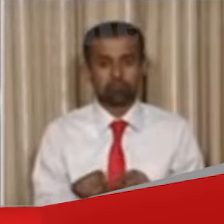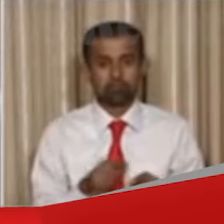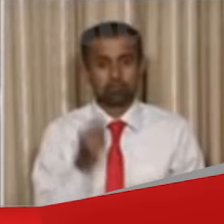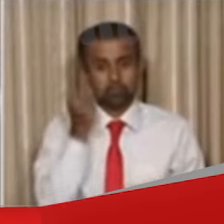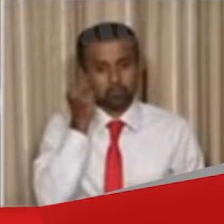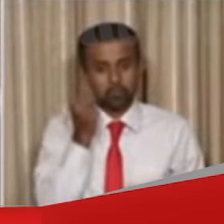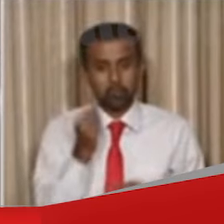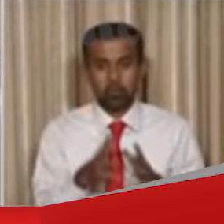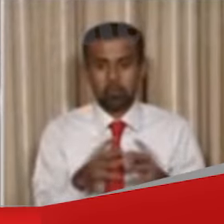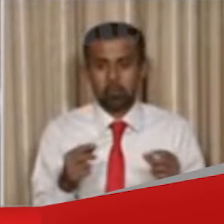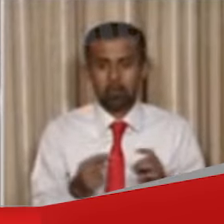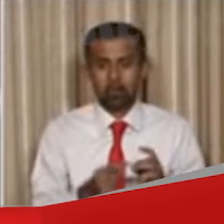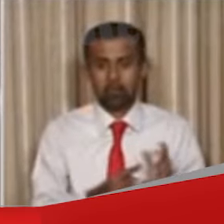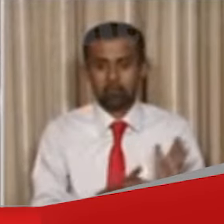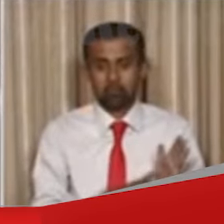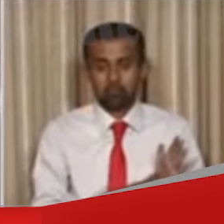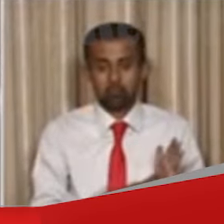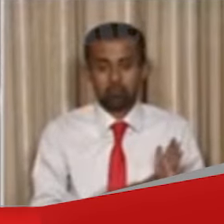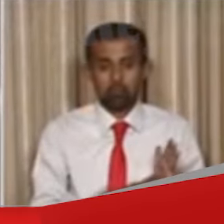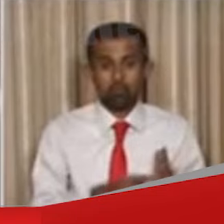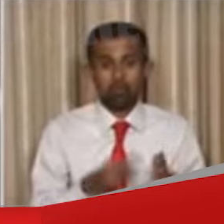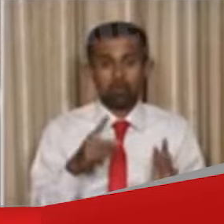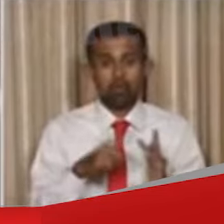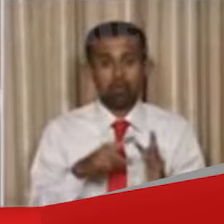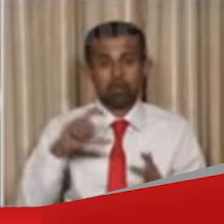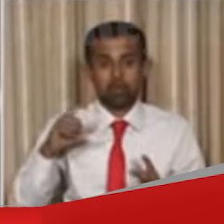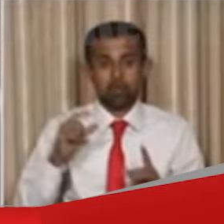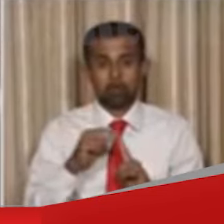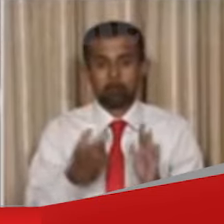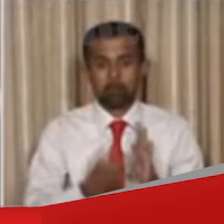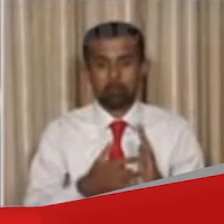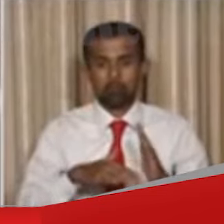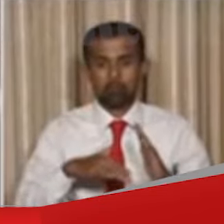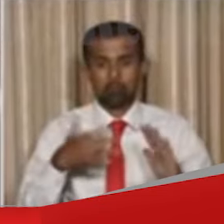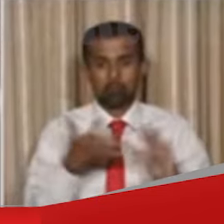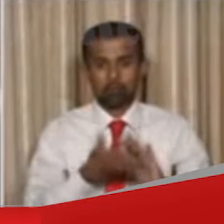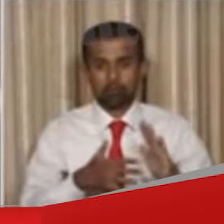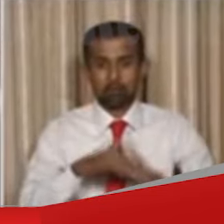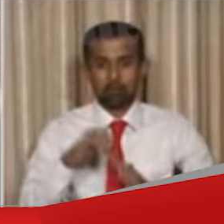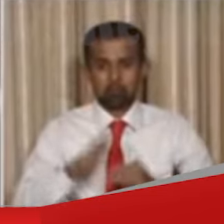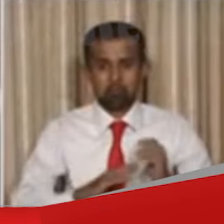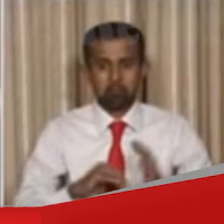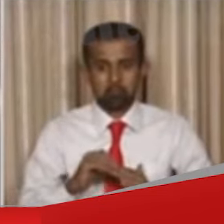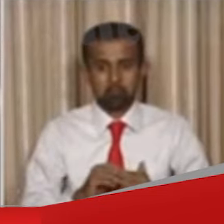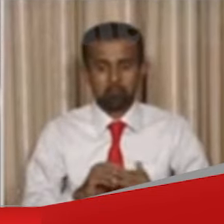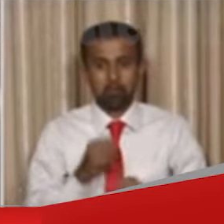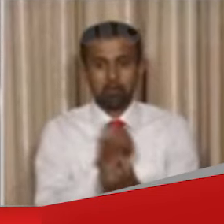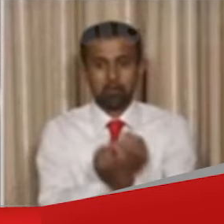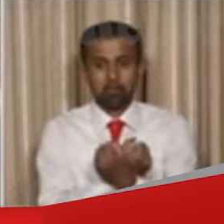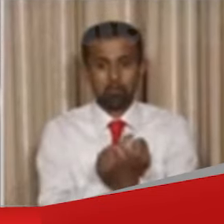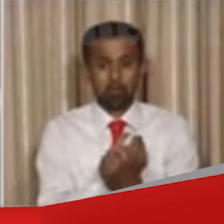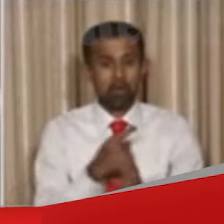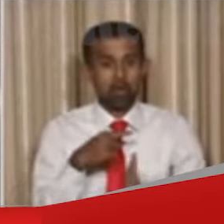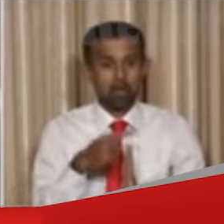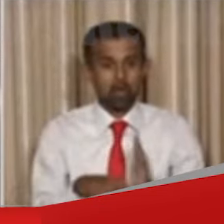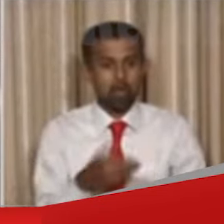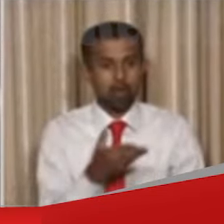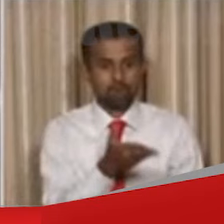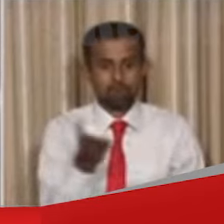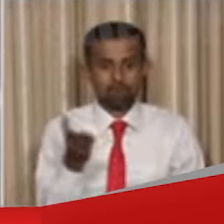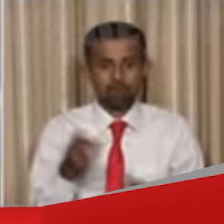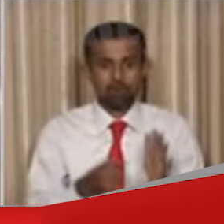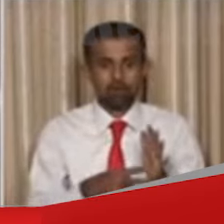ත්‍රස්තවාදයේ වැළැක්වීමේ පනත එහෙම නැත්නම් ICCPR එක අවභාවිතා කරලා තියෙන ආකාරයේ පොලිසිය බැලුවාම අද රටේ සිද්ධ වෙන